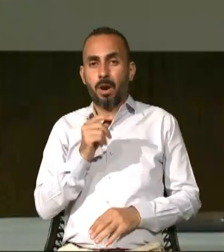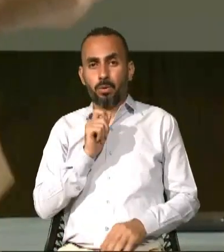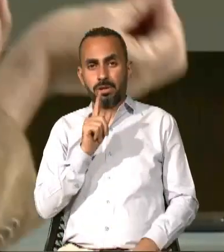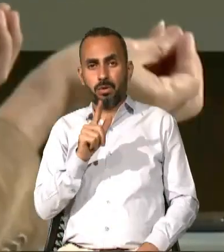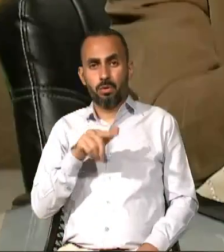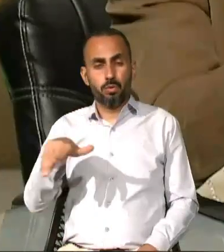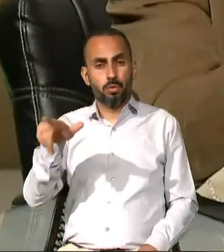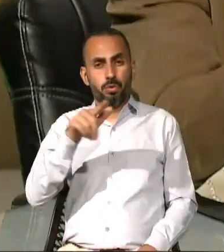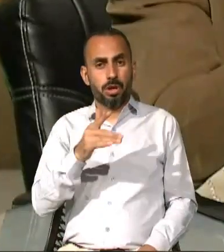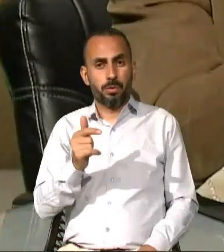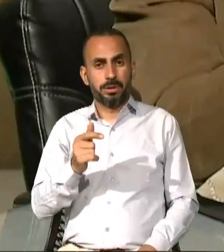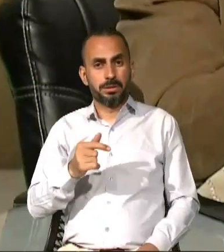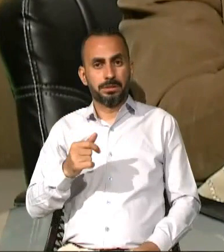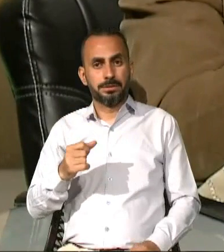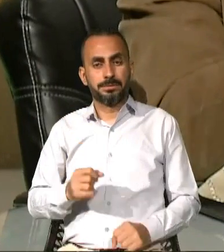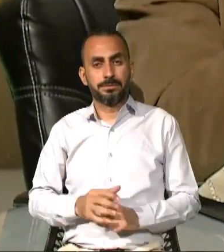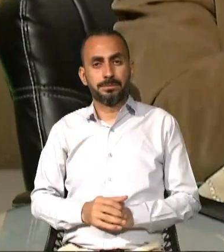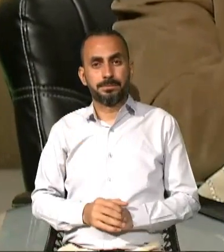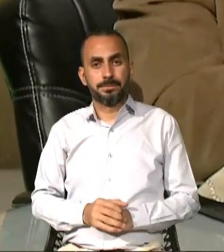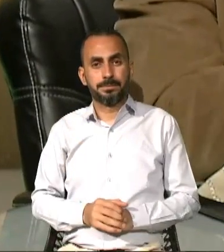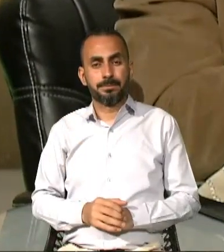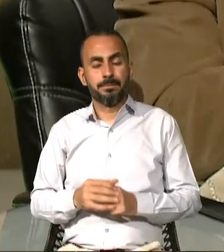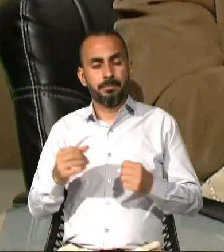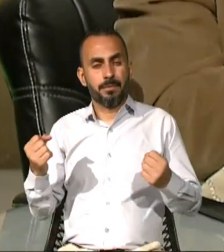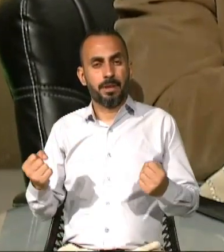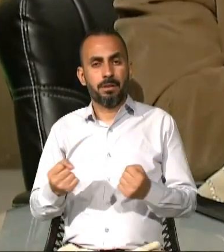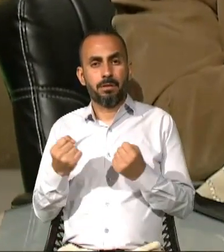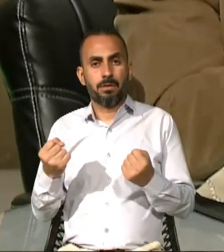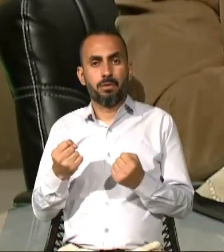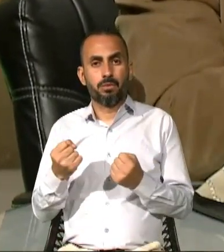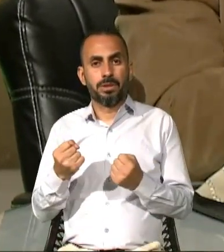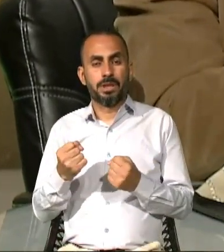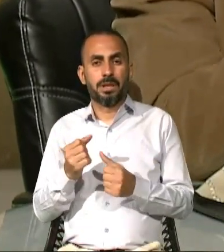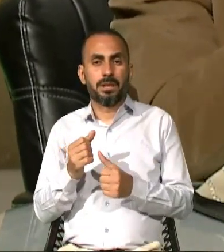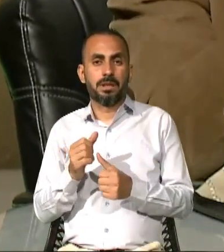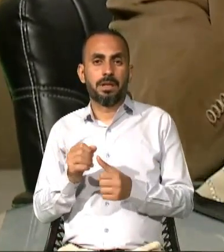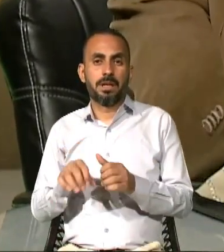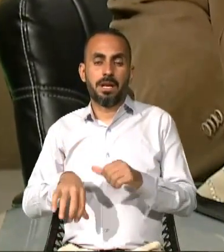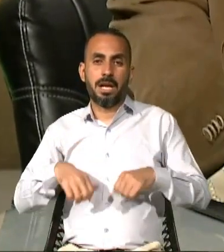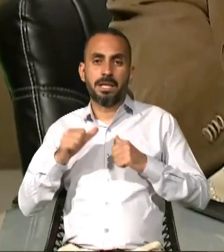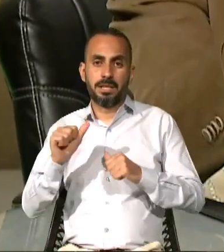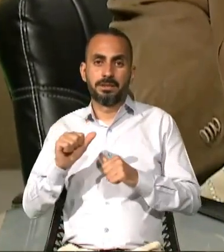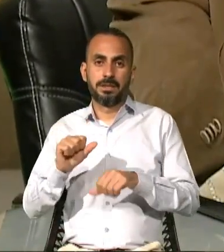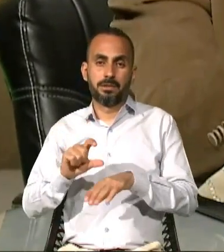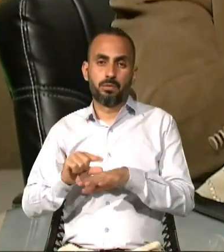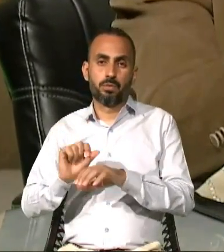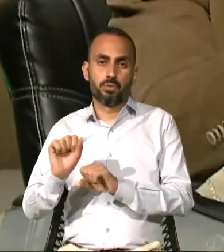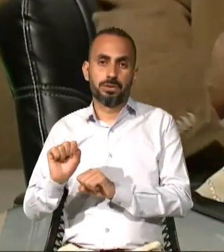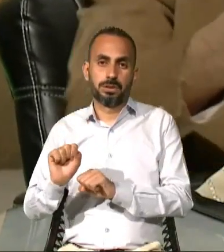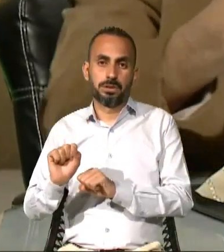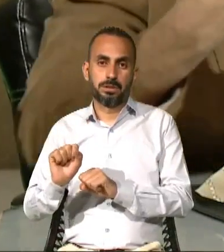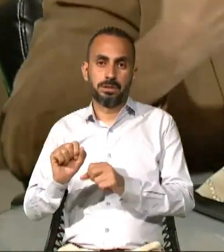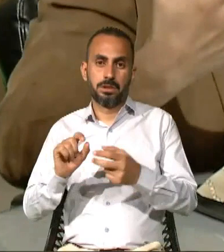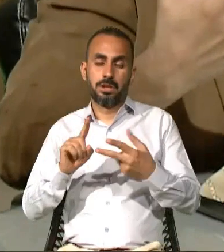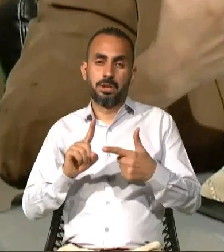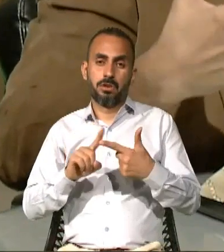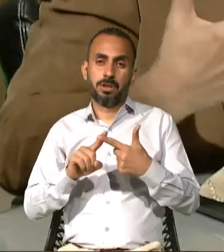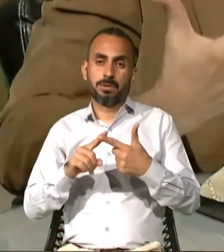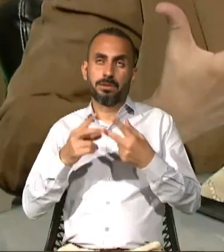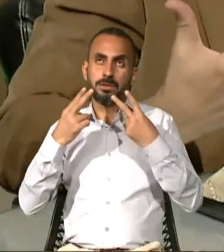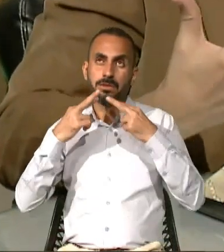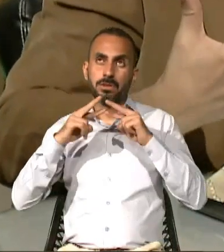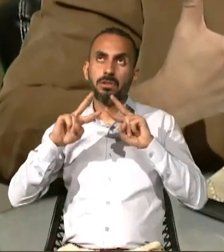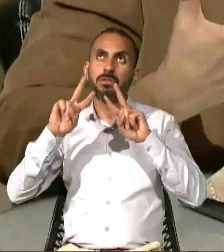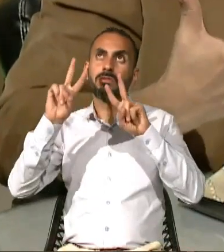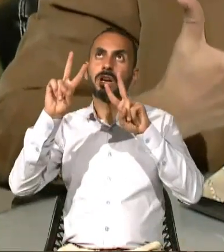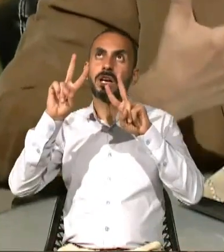فضلك قوم حياتك واصبر. رقم اثنين، ارفع عينك وتشجع، انتصب،